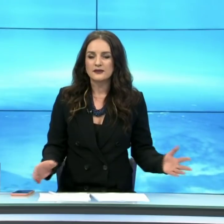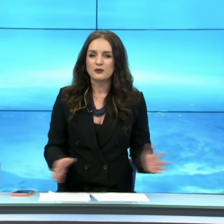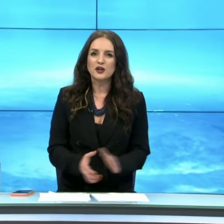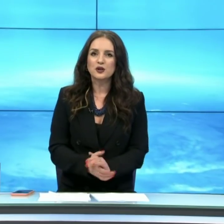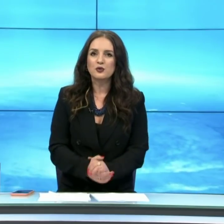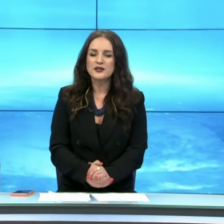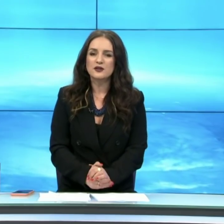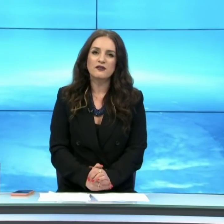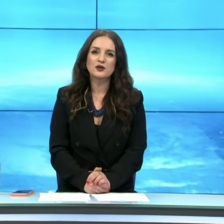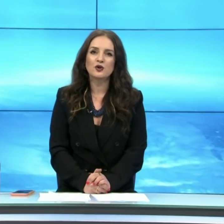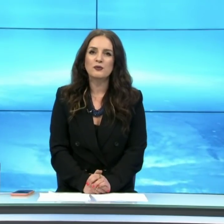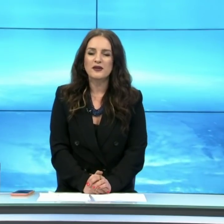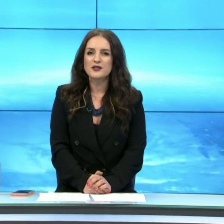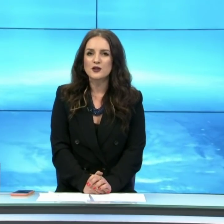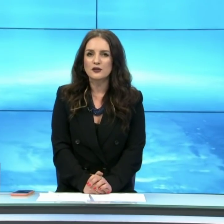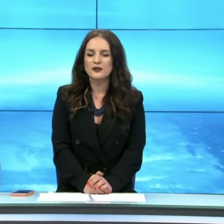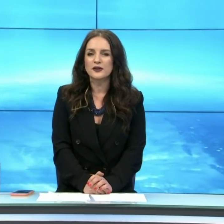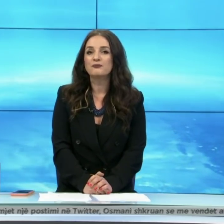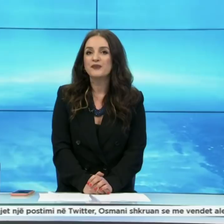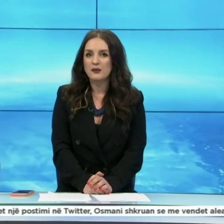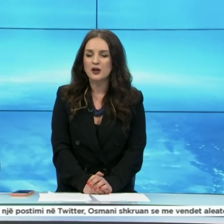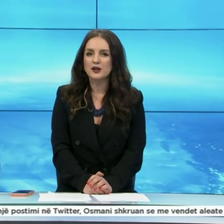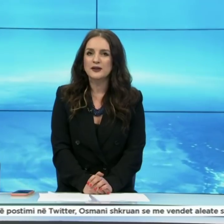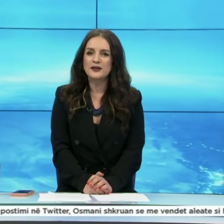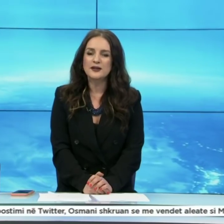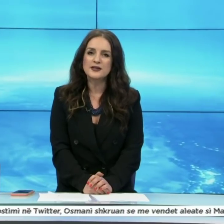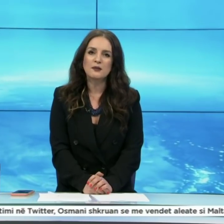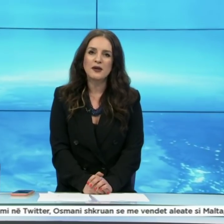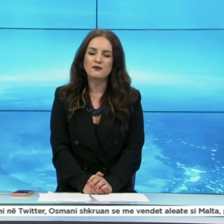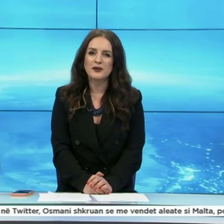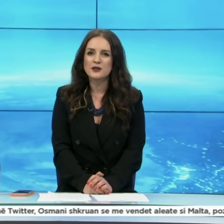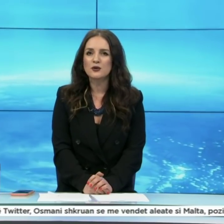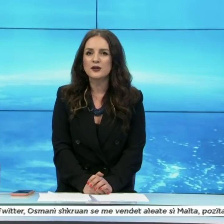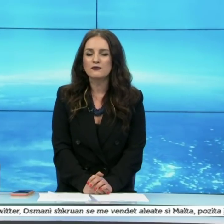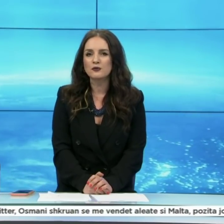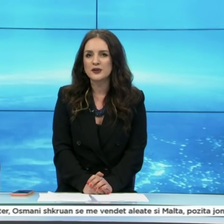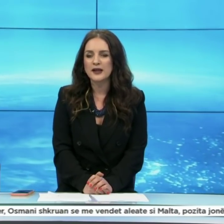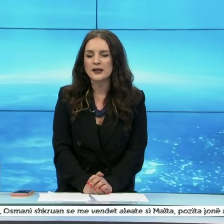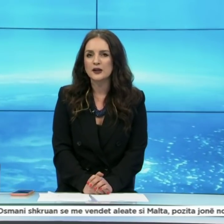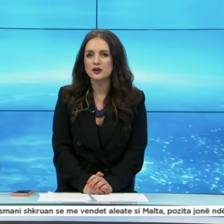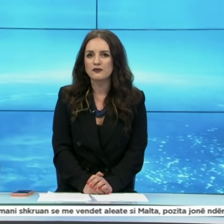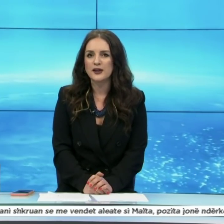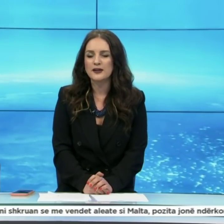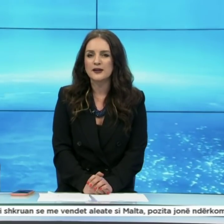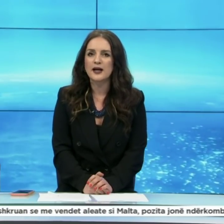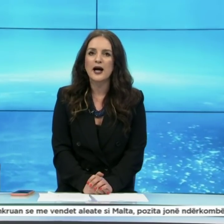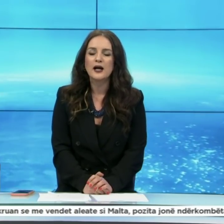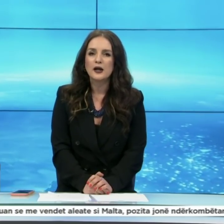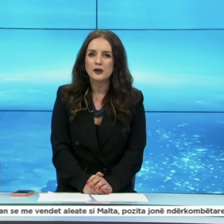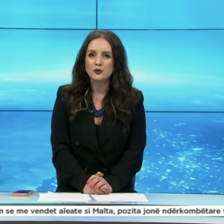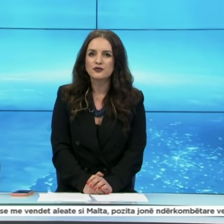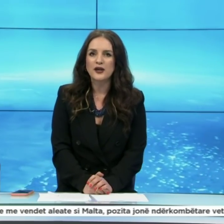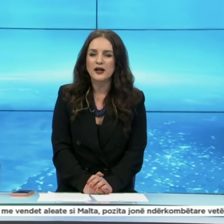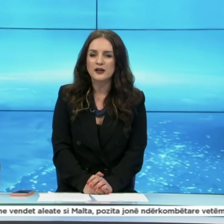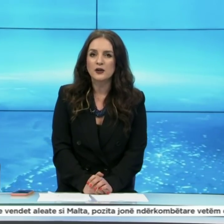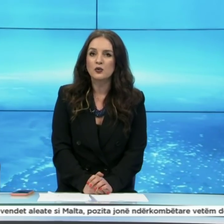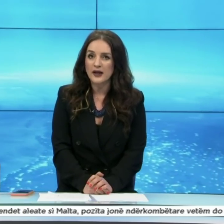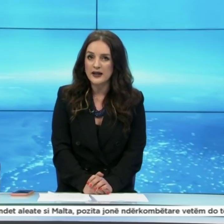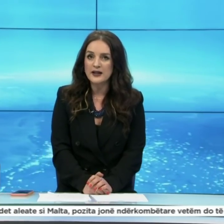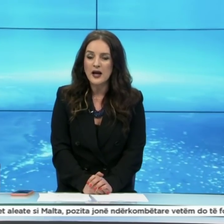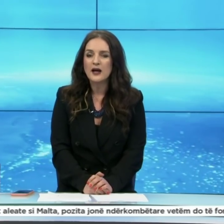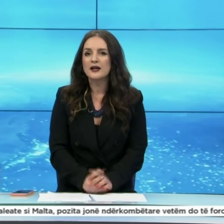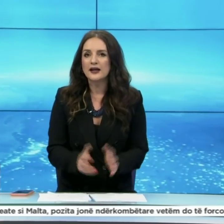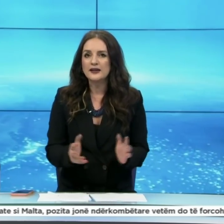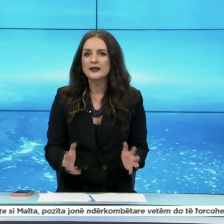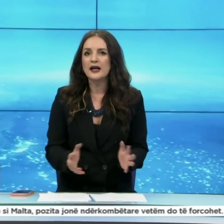Të ndëruar shikues, do të vazhdojmë edhe sot imazhin e ditës me informacionet e fundit që vijnë nga lufta në